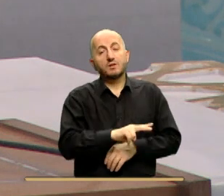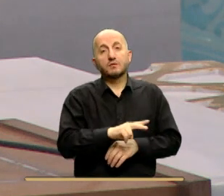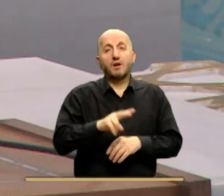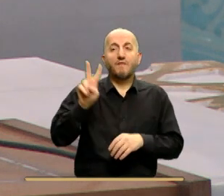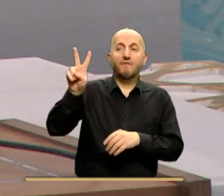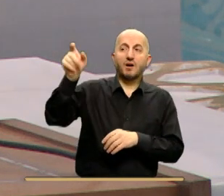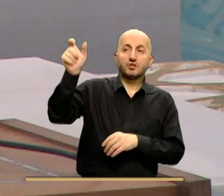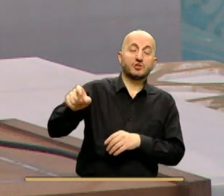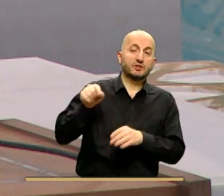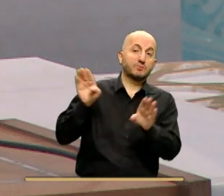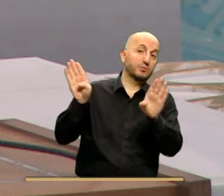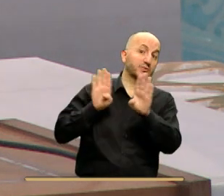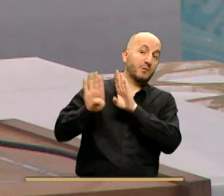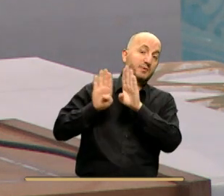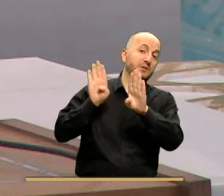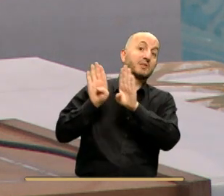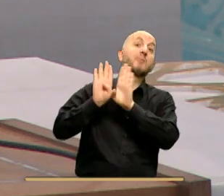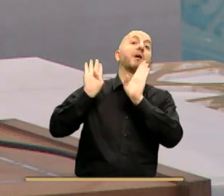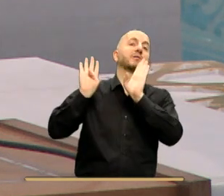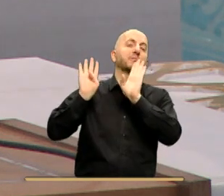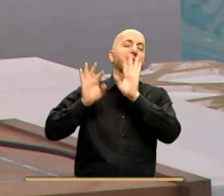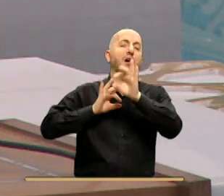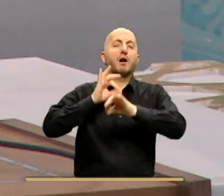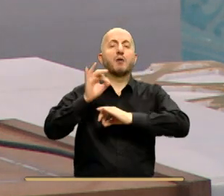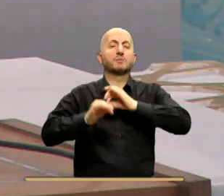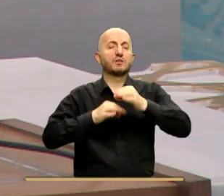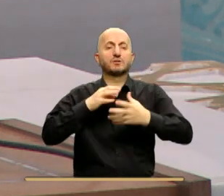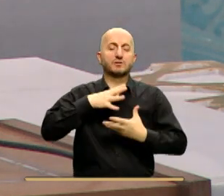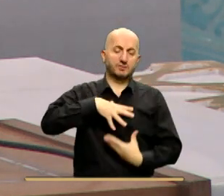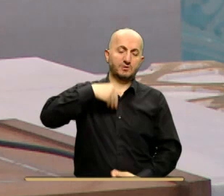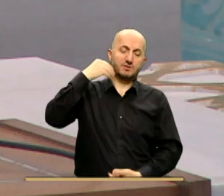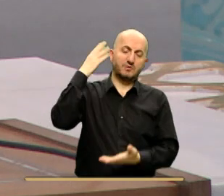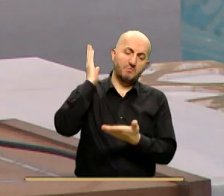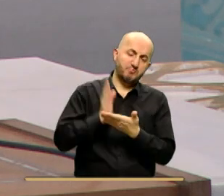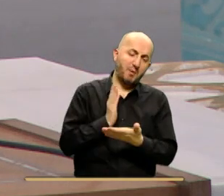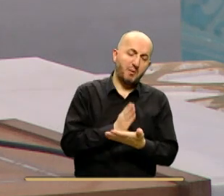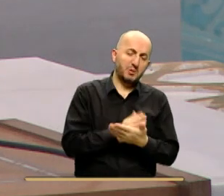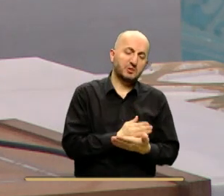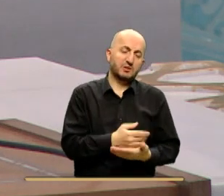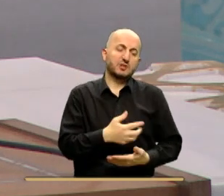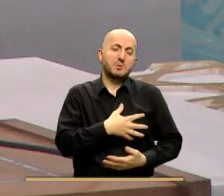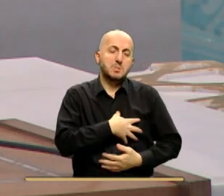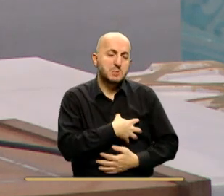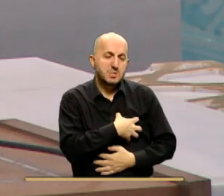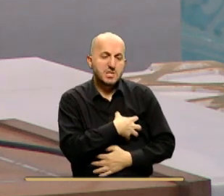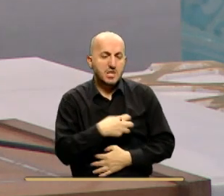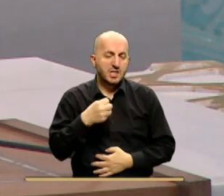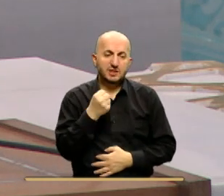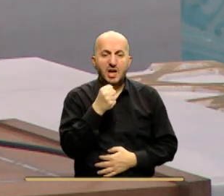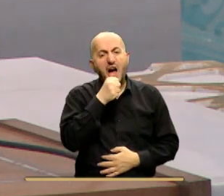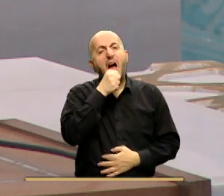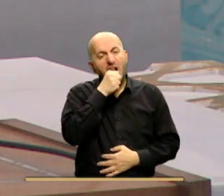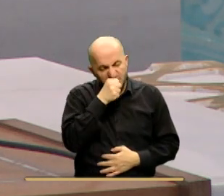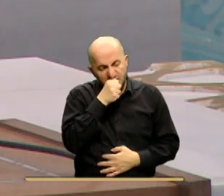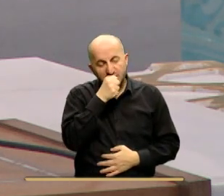bu kapıyı kapatmadı. Hatta amcasının cesedini parçalayıp ciğerini hırsla ısıran Ebu